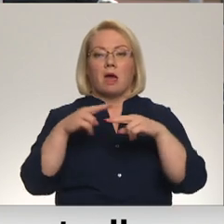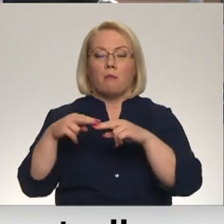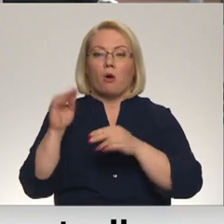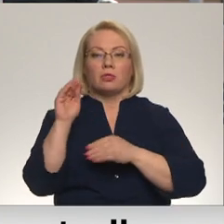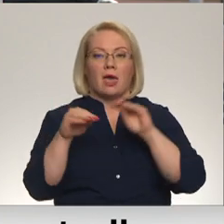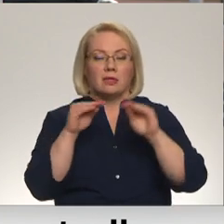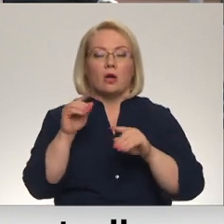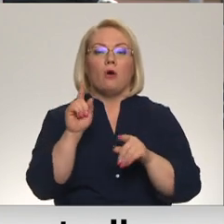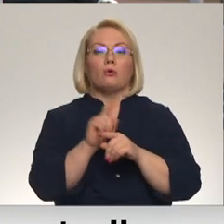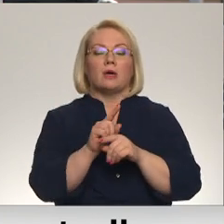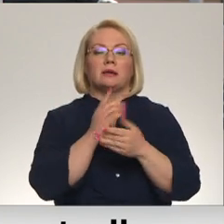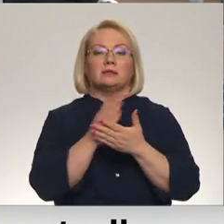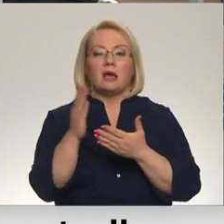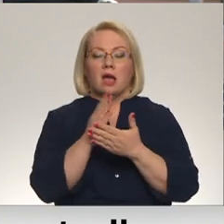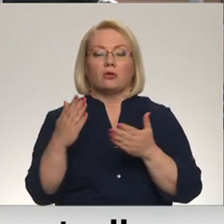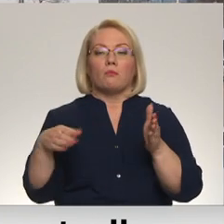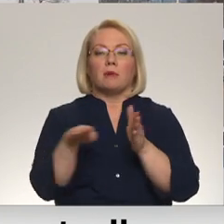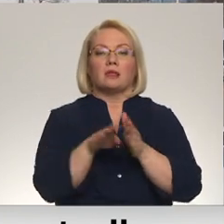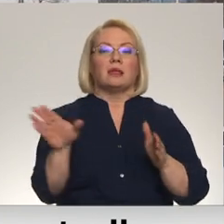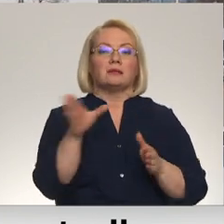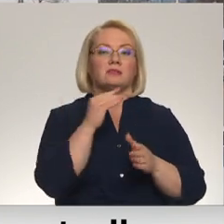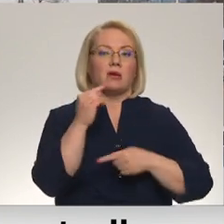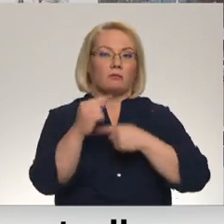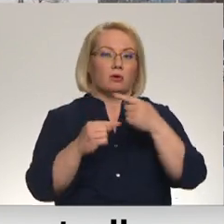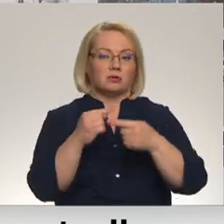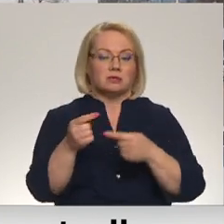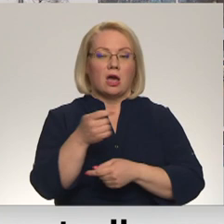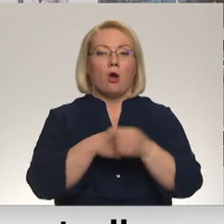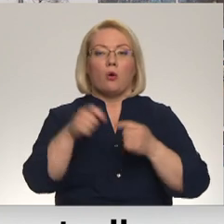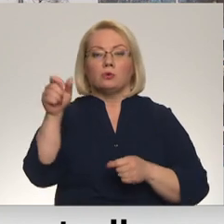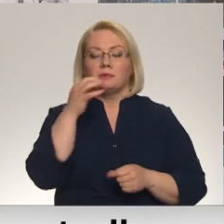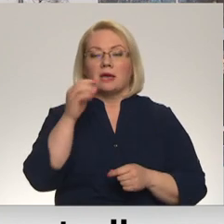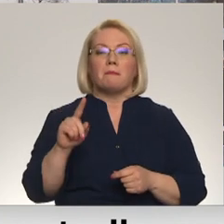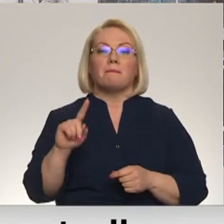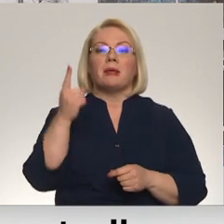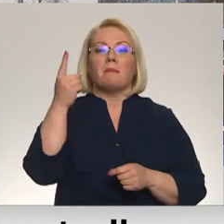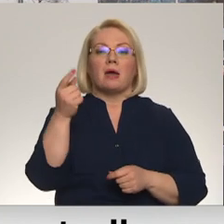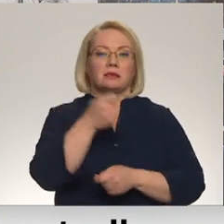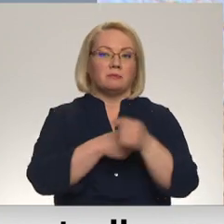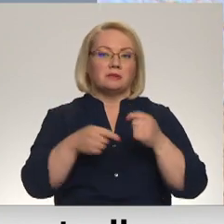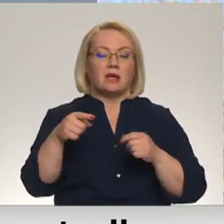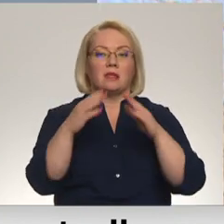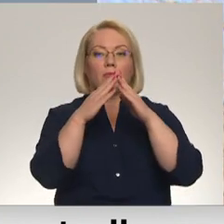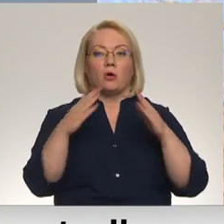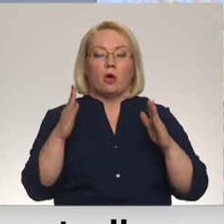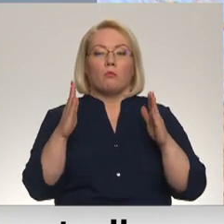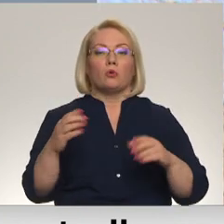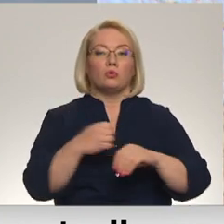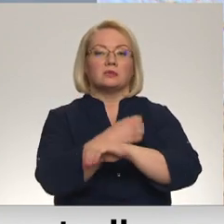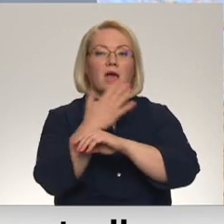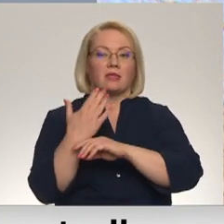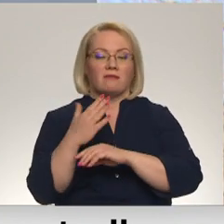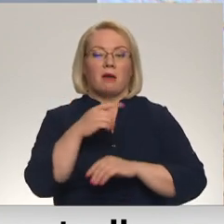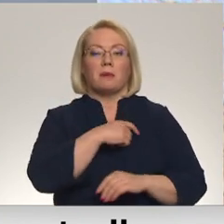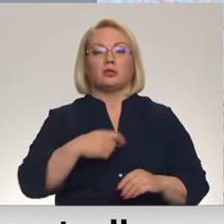sakārtot un, protams, piedalījās visā šajā procesā. Uzņēmēji norāda, ka primārais tirgus šādām nojumēm varētu būt Skandināvijā, bet